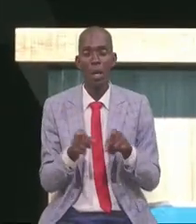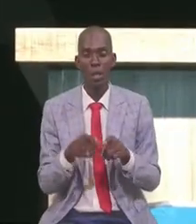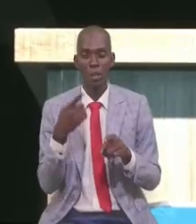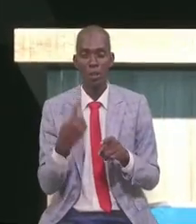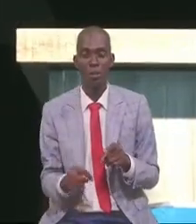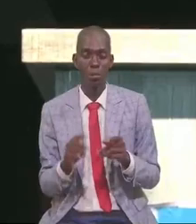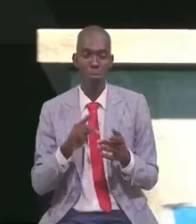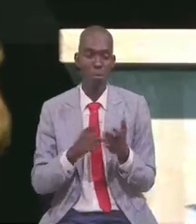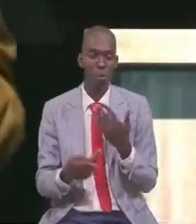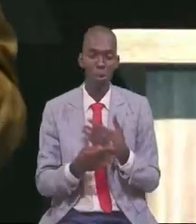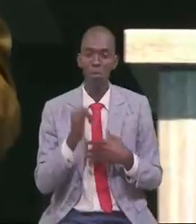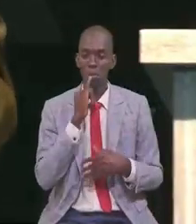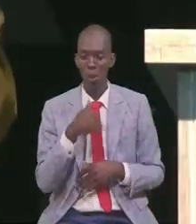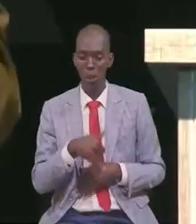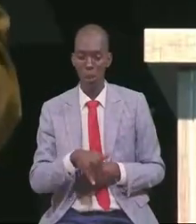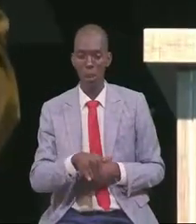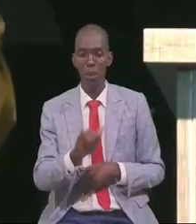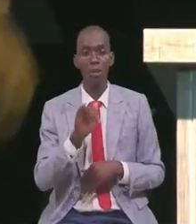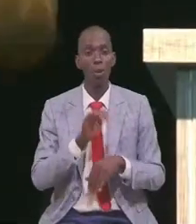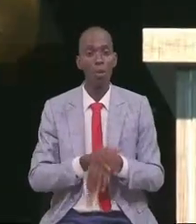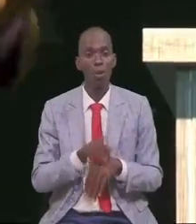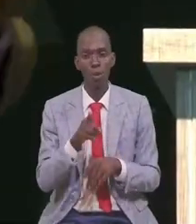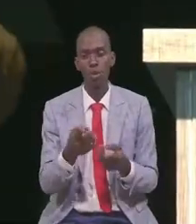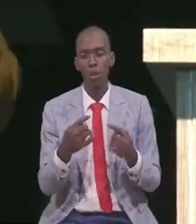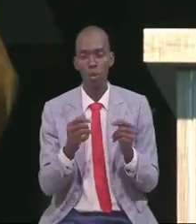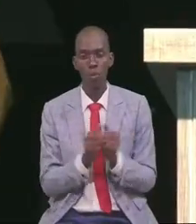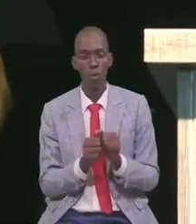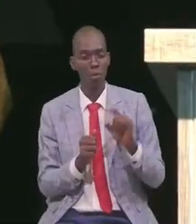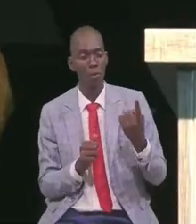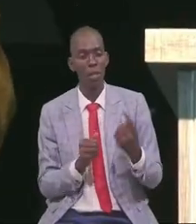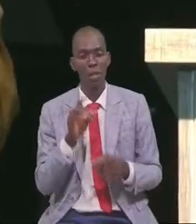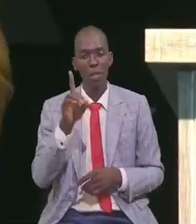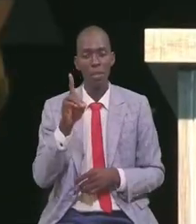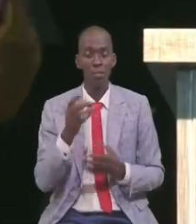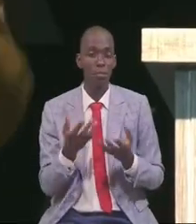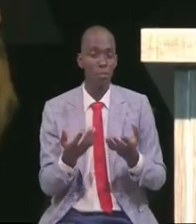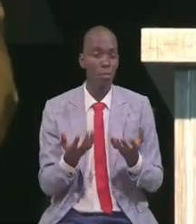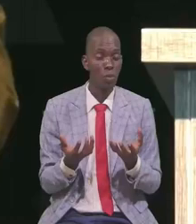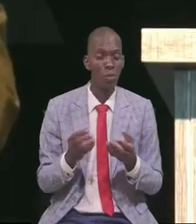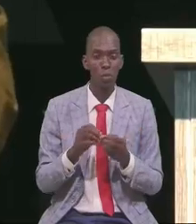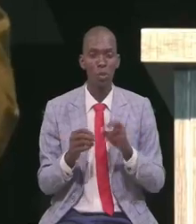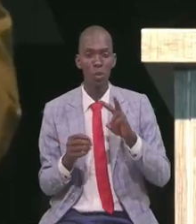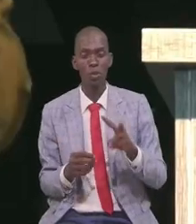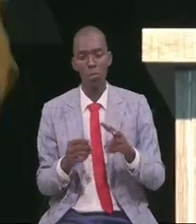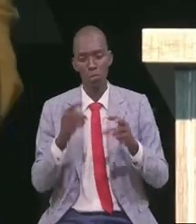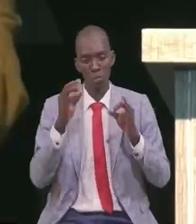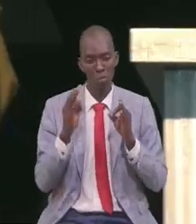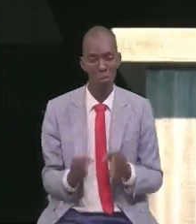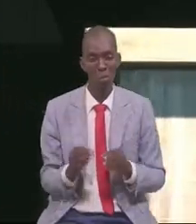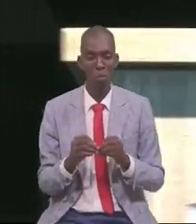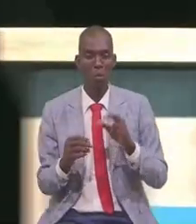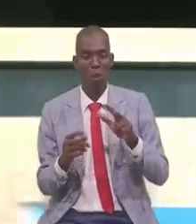cours, et tu viens avec le désir, tu viens avec la décision, tu viens avec la